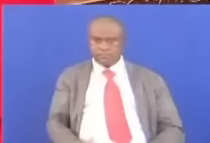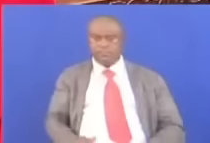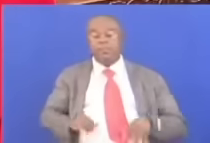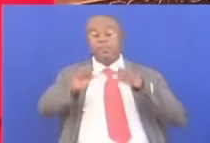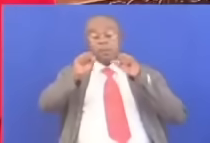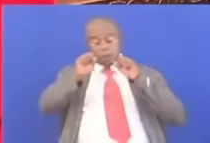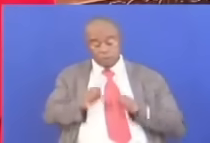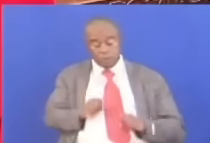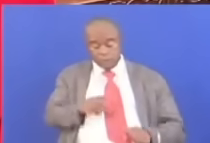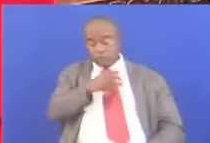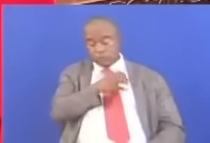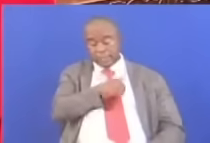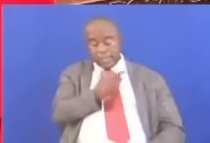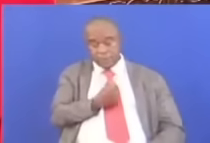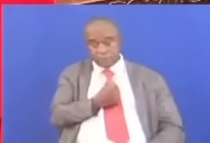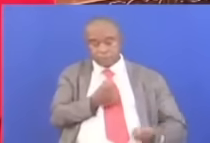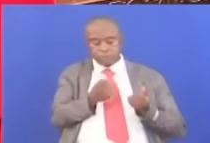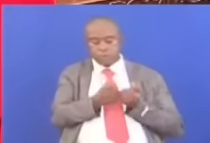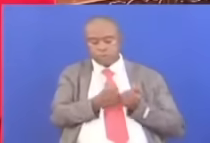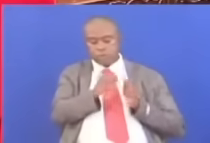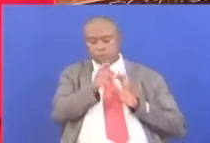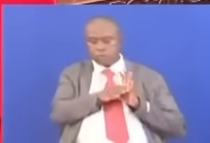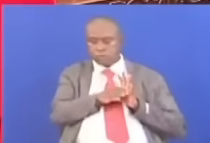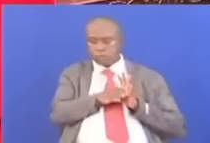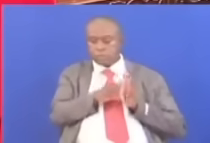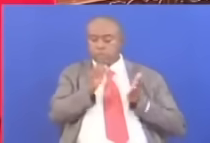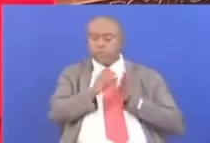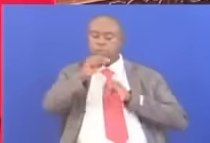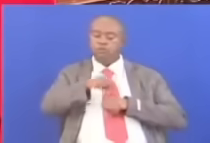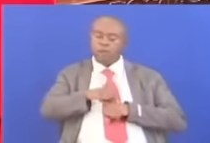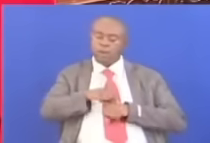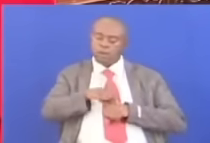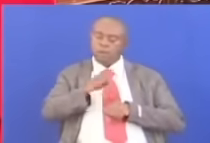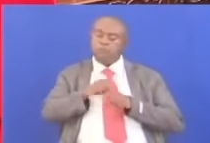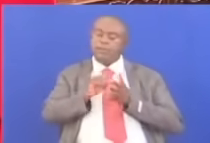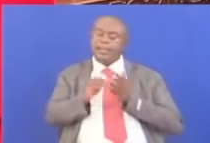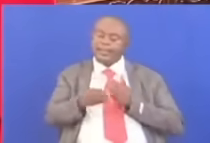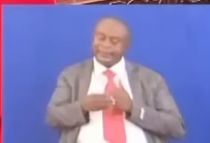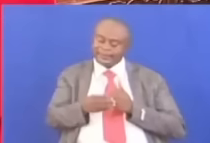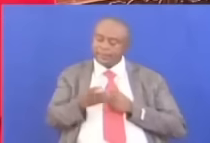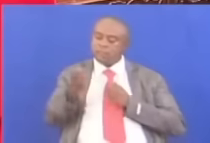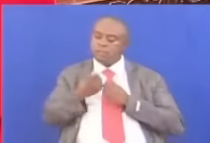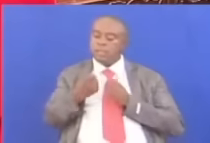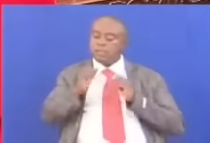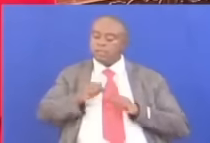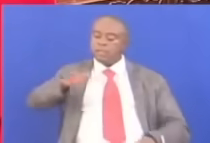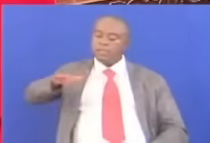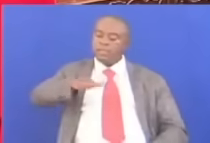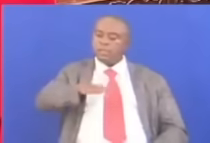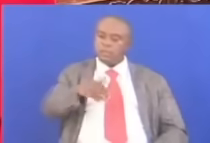wau wizara ya fedha ije na mpango ise muda ni muda gani ni wakati gani magari yanak